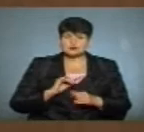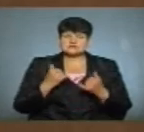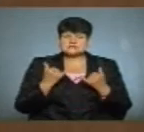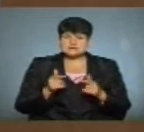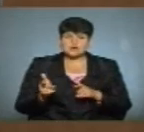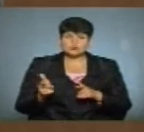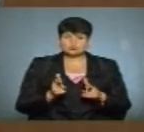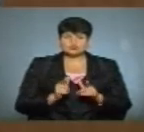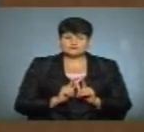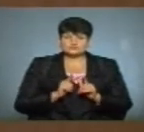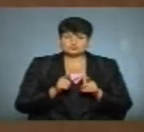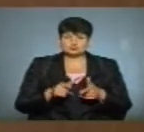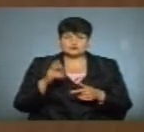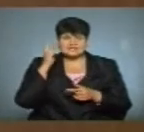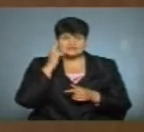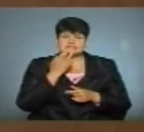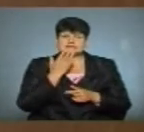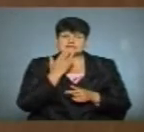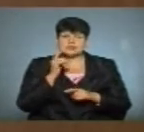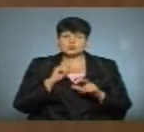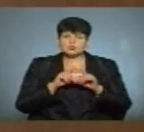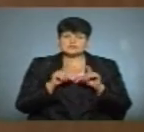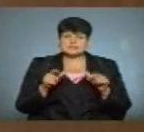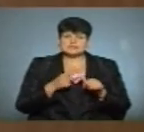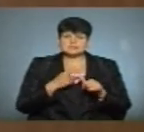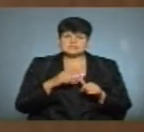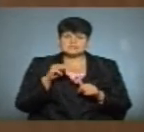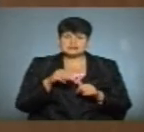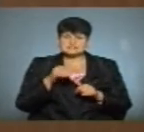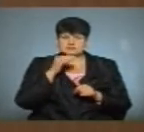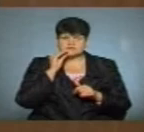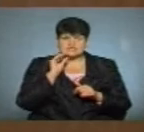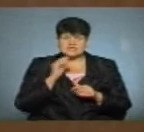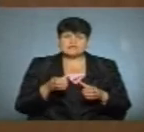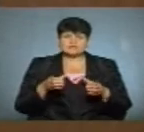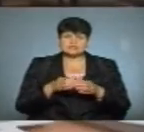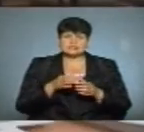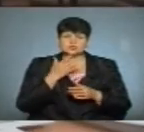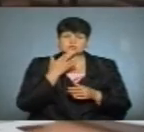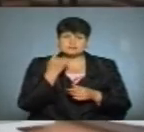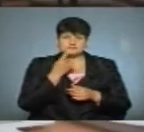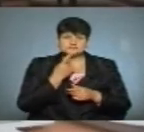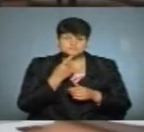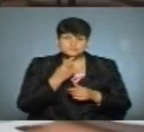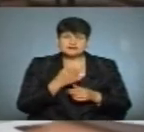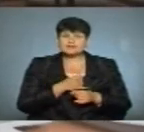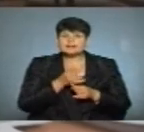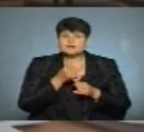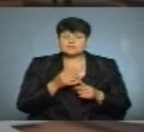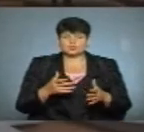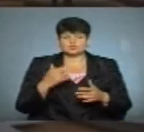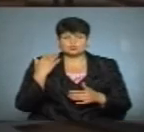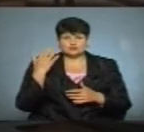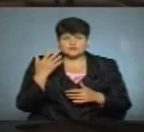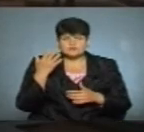до вступу у Київський національний університет імені Тараса Шевченка на факультет іноземної філології. Не можу уявити своє життя без англійської